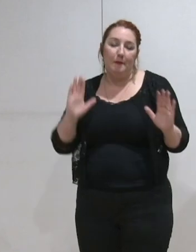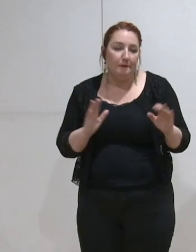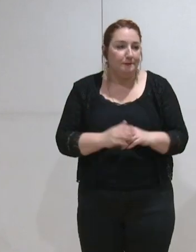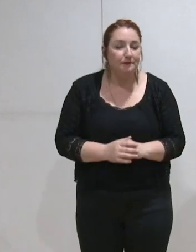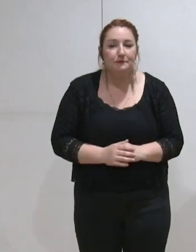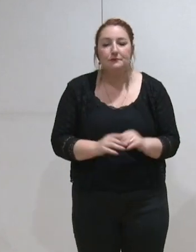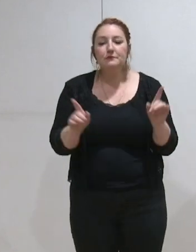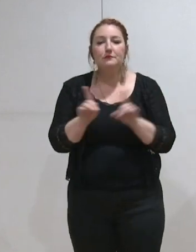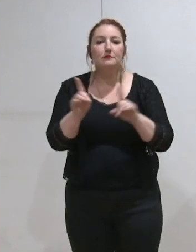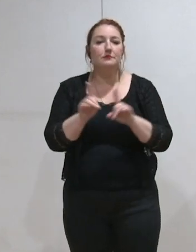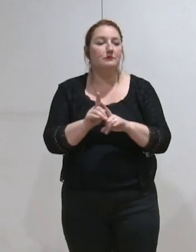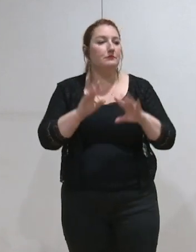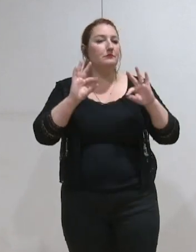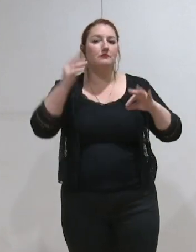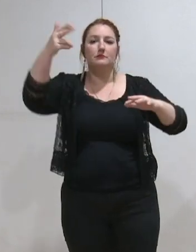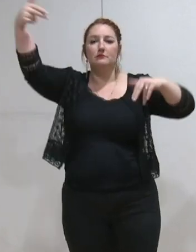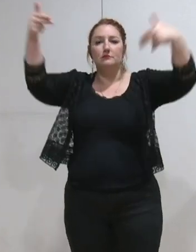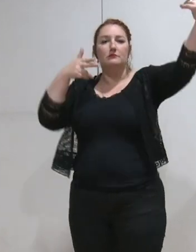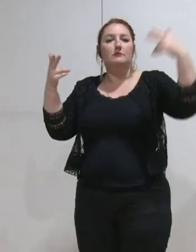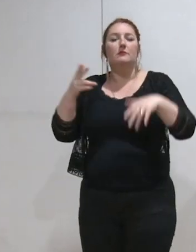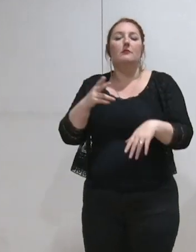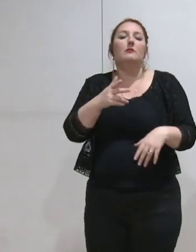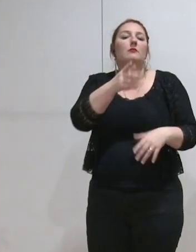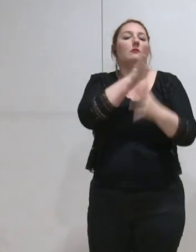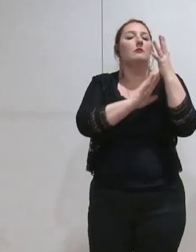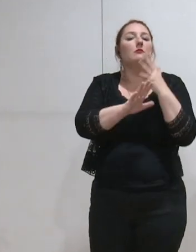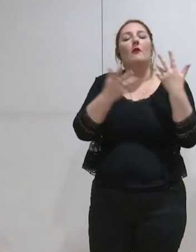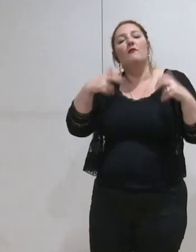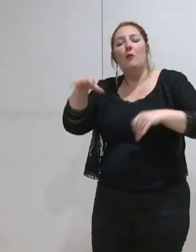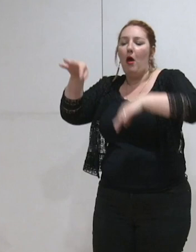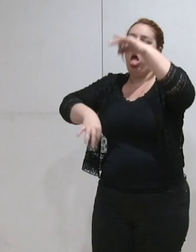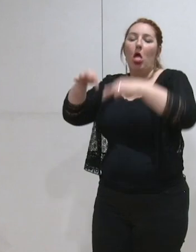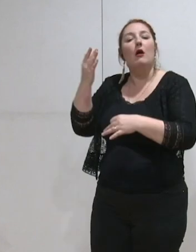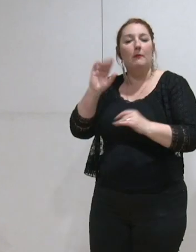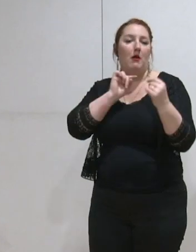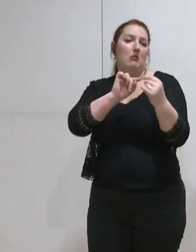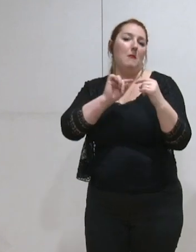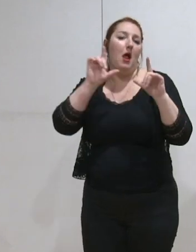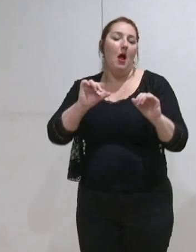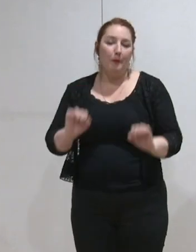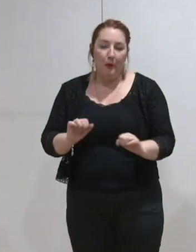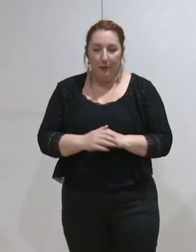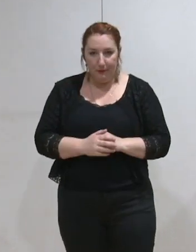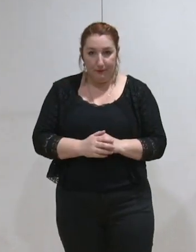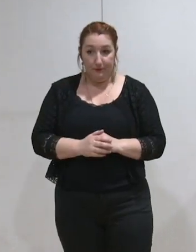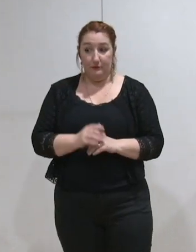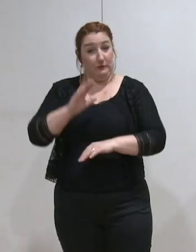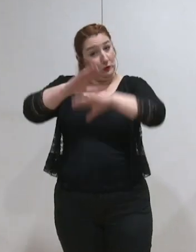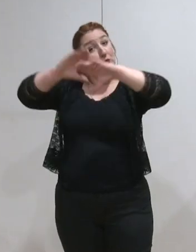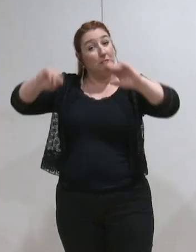d'instrumentalisation même si les débats auront toujours lieu il existe un dispositif de vidéosurveillance sur le site ce